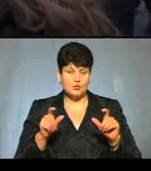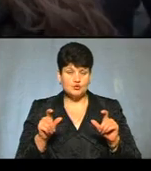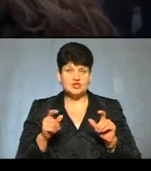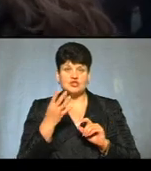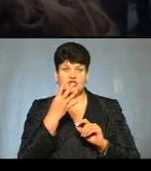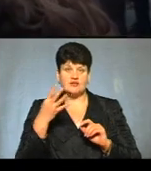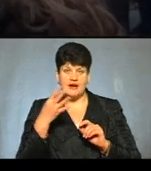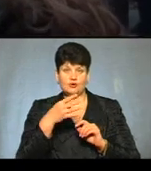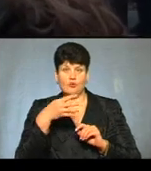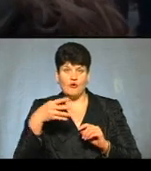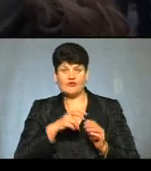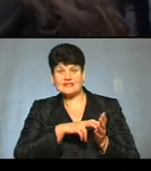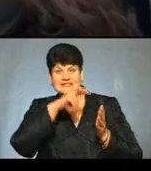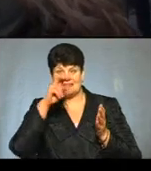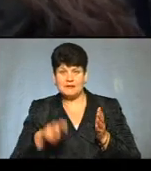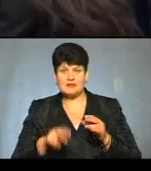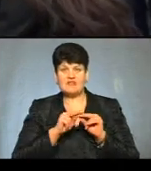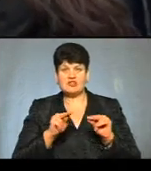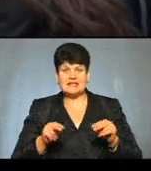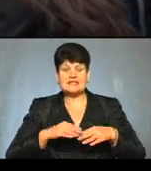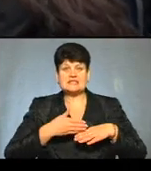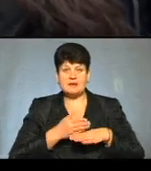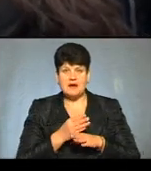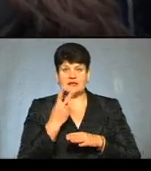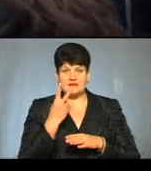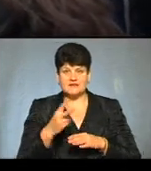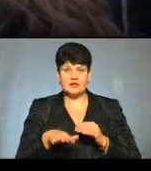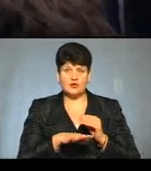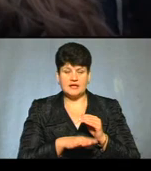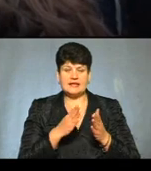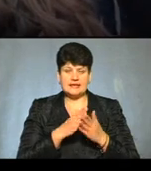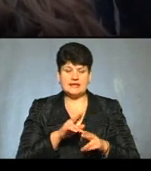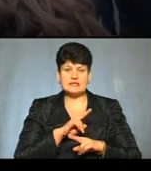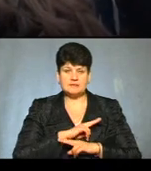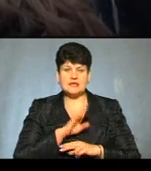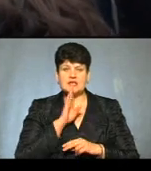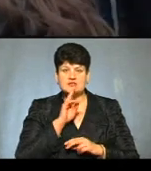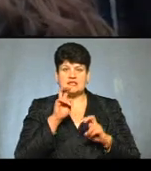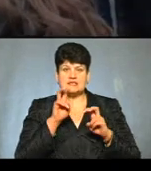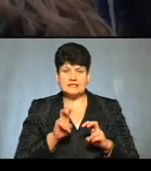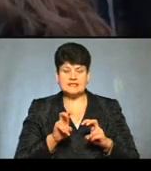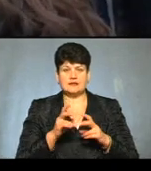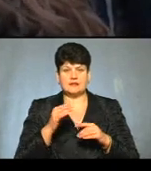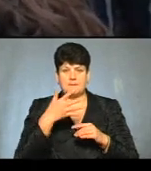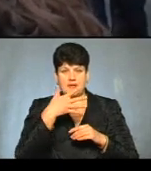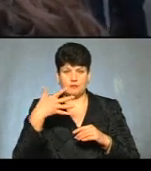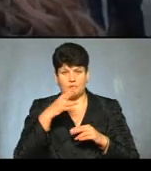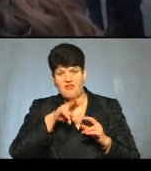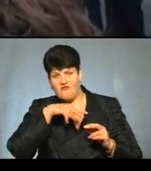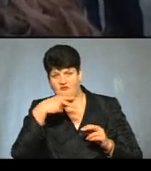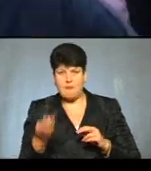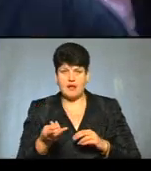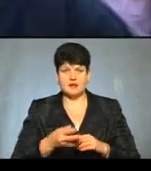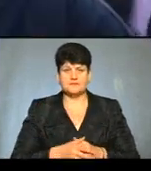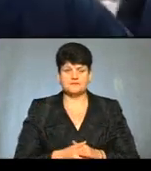З четвертого поверху стрибнула вчителька і зламала обидві ноги. Також, здається, є загибла. Дівчинка сиділа на підашку п'ятого поверху і